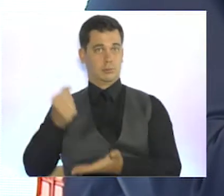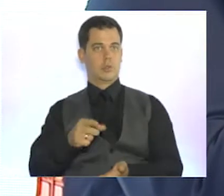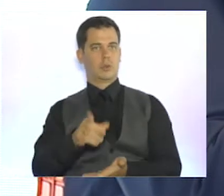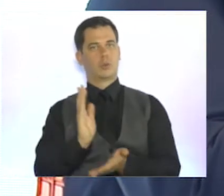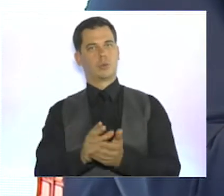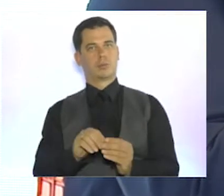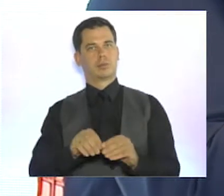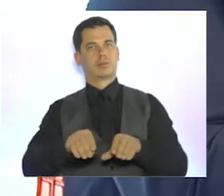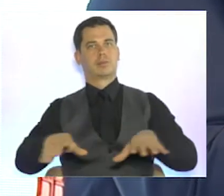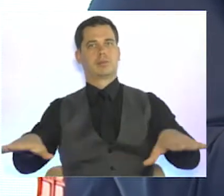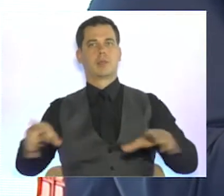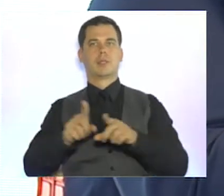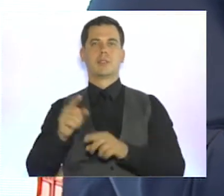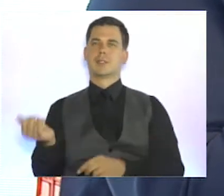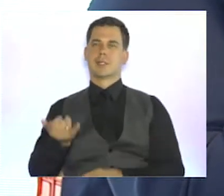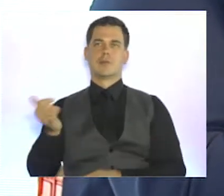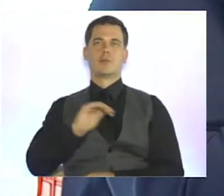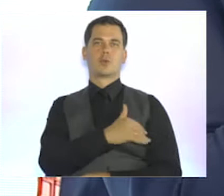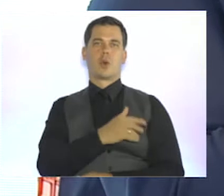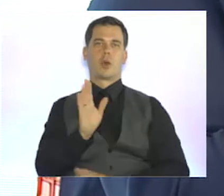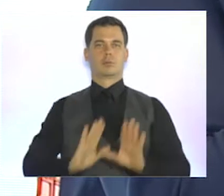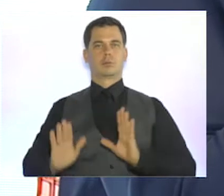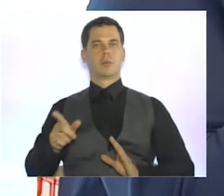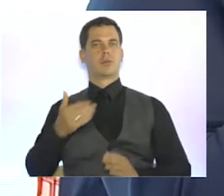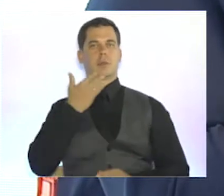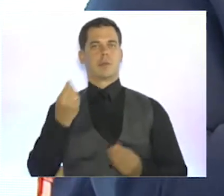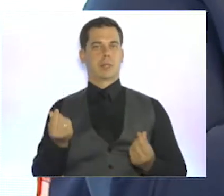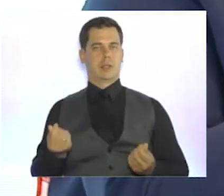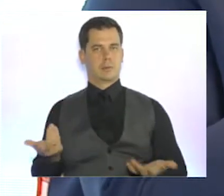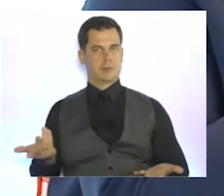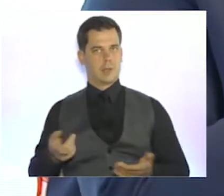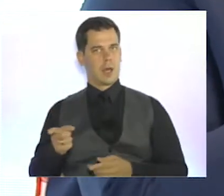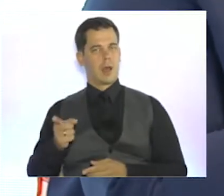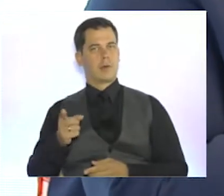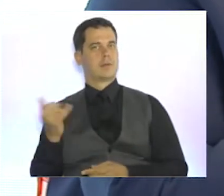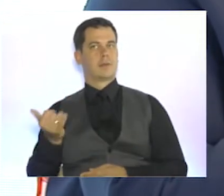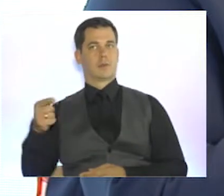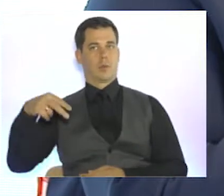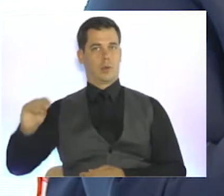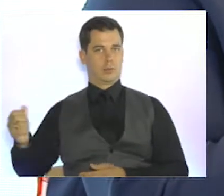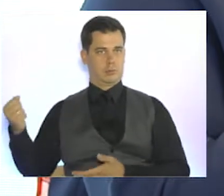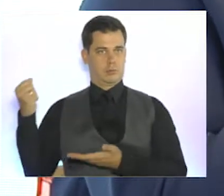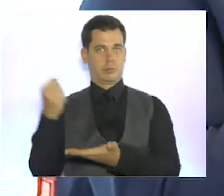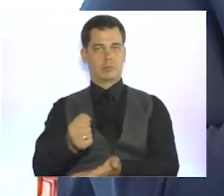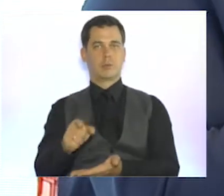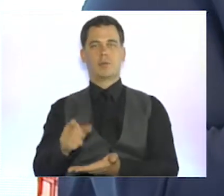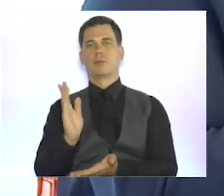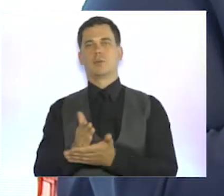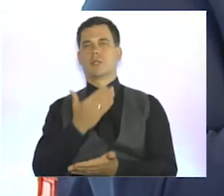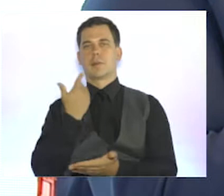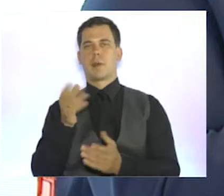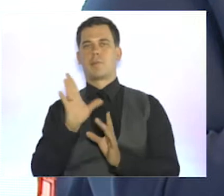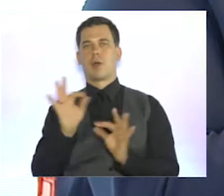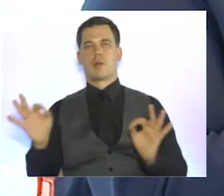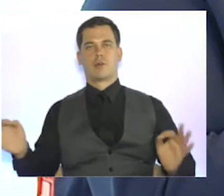tak zawsze szkoły mówią, że no nie mają na to pieniędzy, a tutaj te środki jednak unijne dają taką możliwość. Natomiast